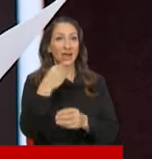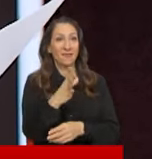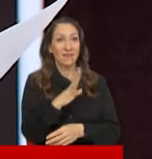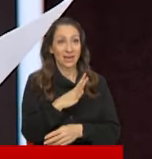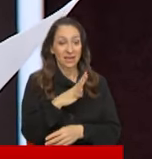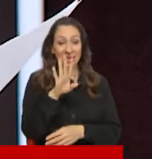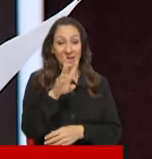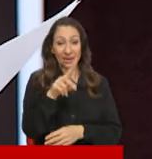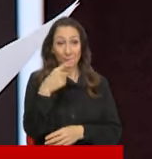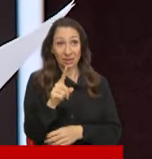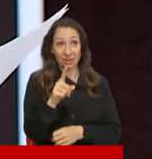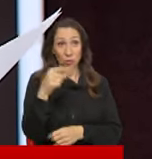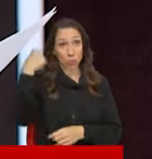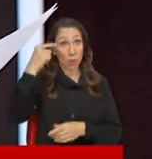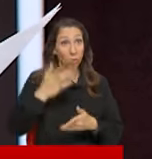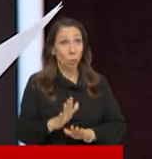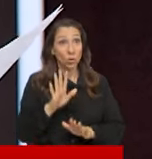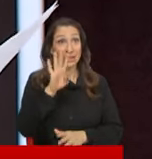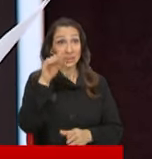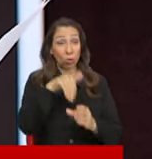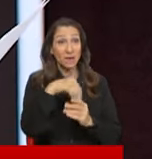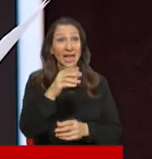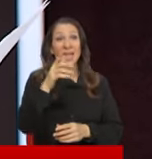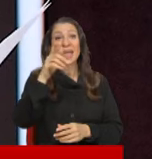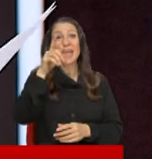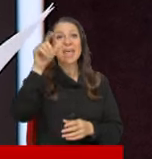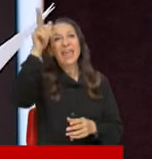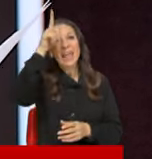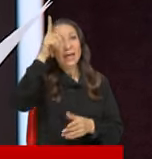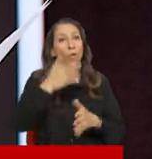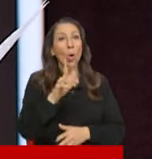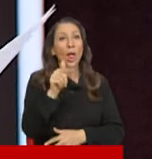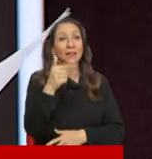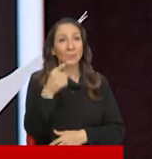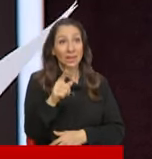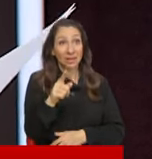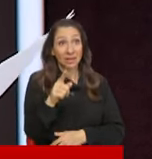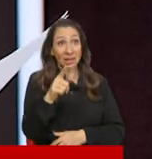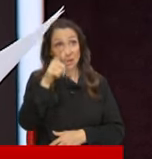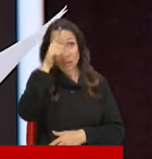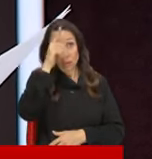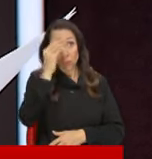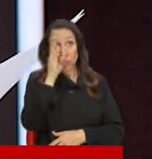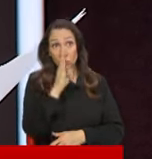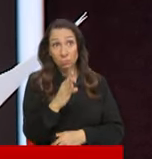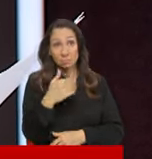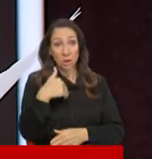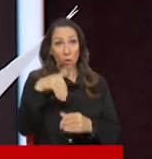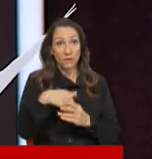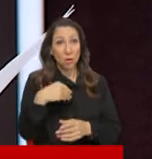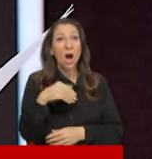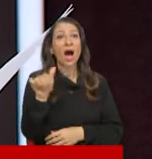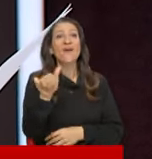42.000 42.000 Suriye doğumlu seçmen var İran doğumlu 16.000 İranlıların çok ciddi bir bölümü bize oy